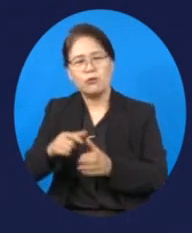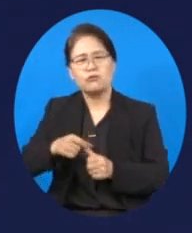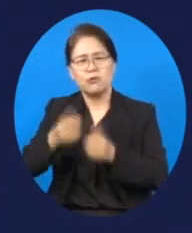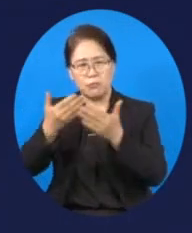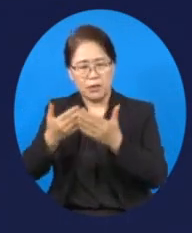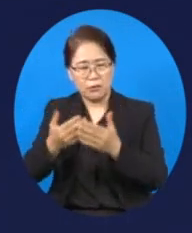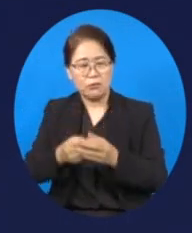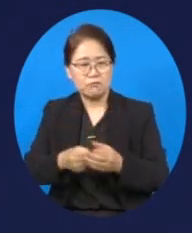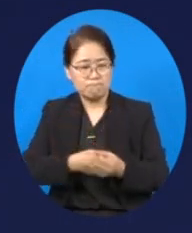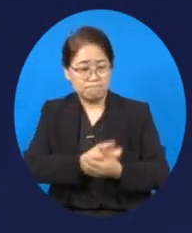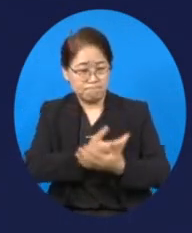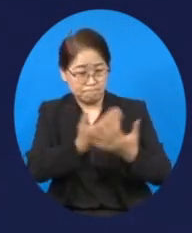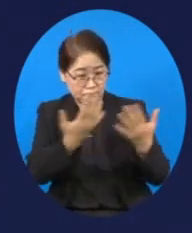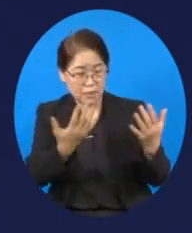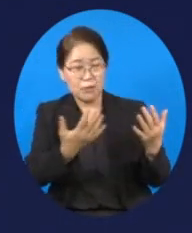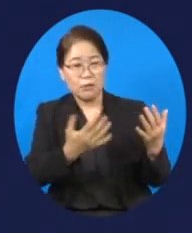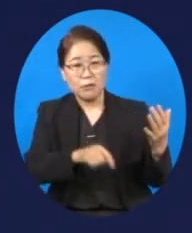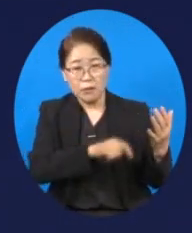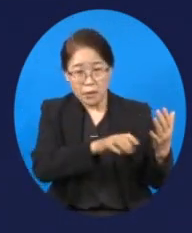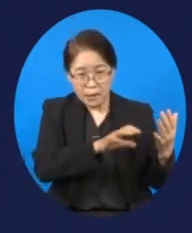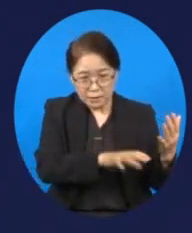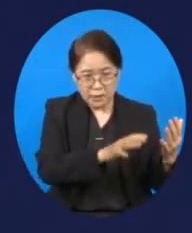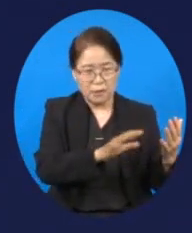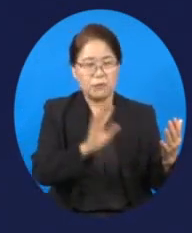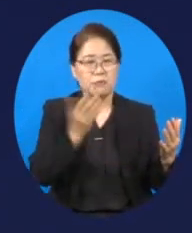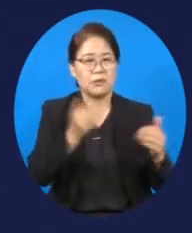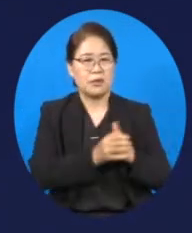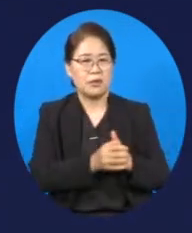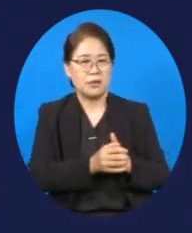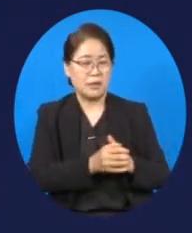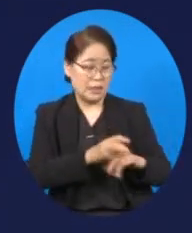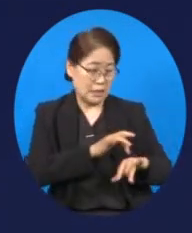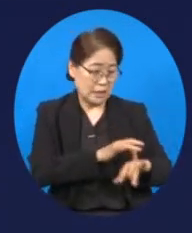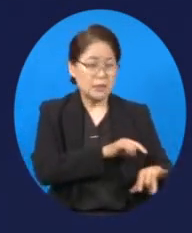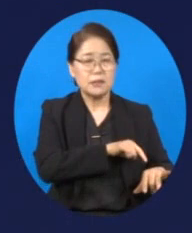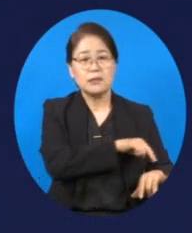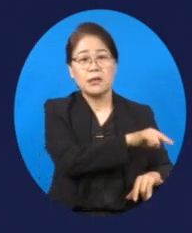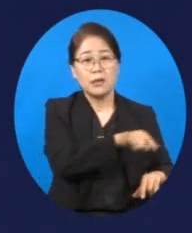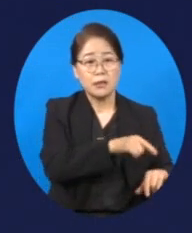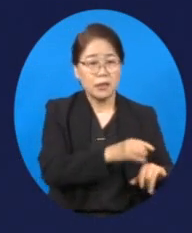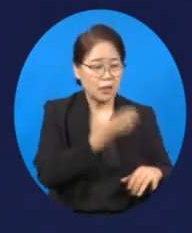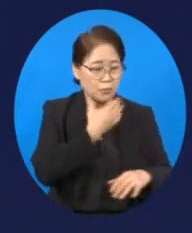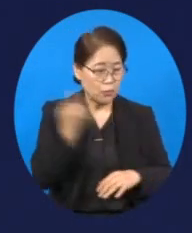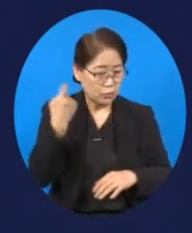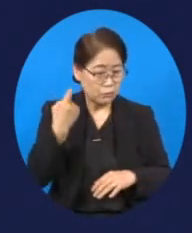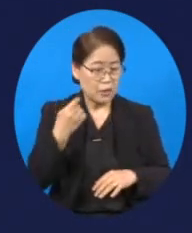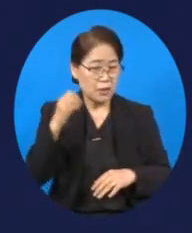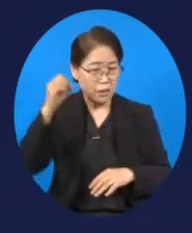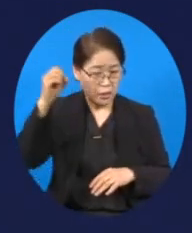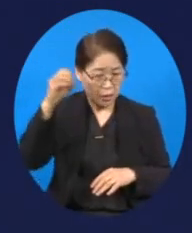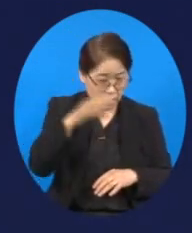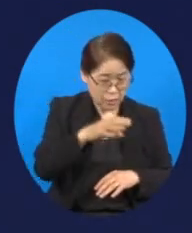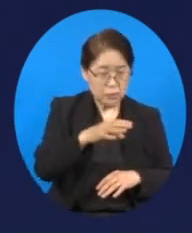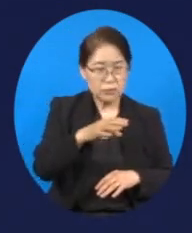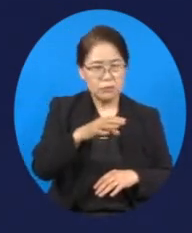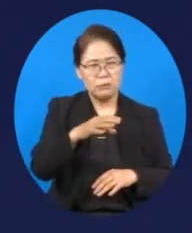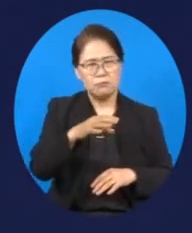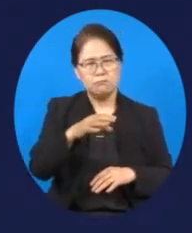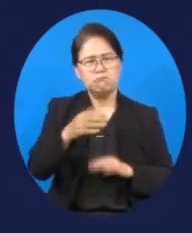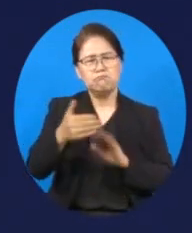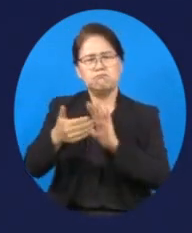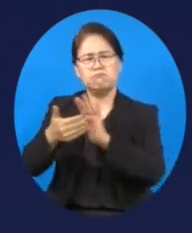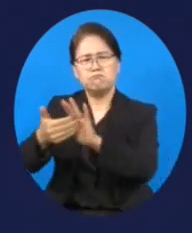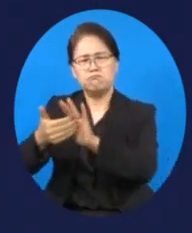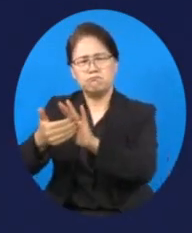그러므로 사탄은 어떻게 하든지간에이 복음의 빛이 사람들의 마음속에 비치지 못하도록 하기 위해서